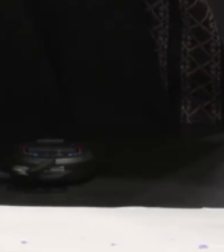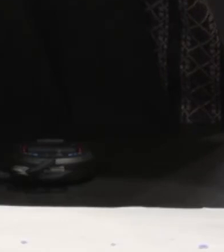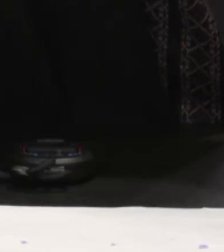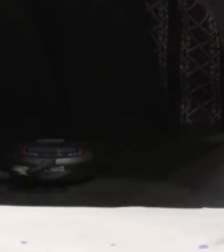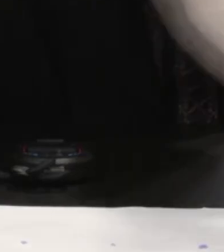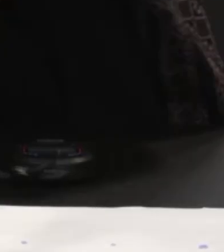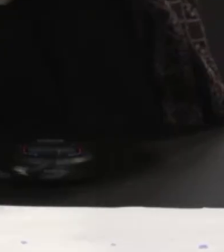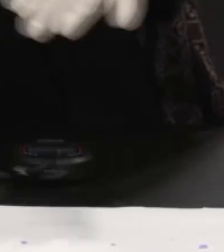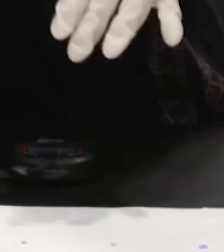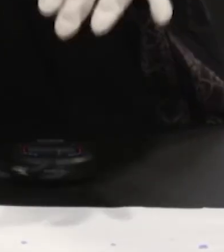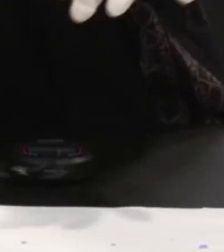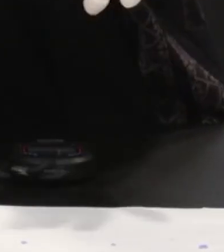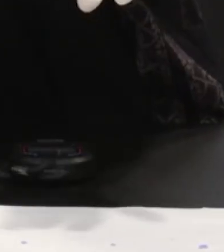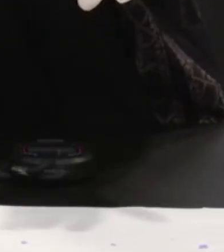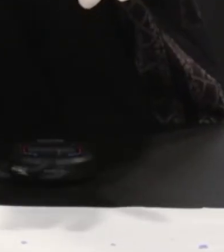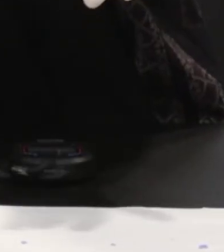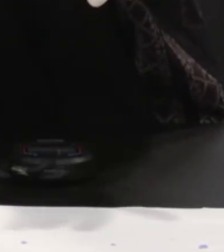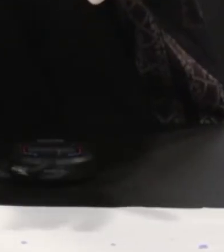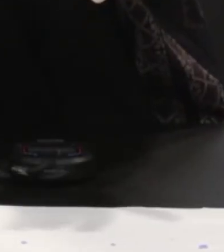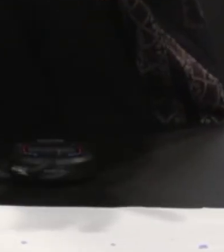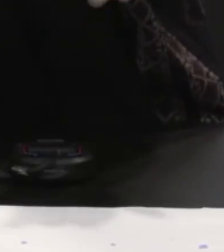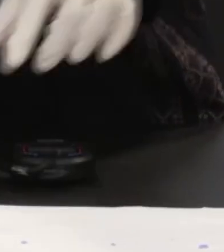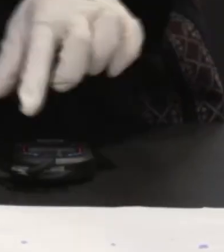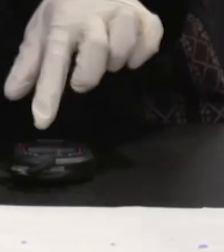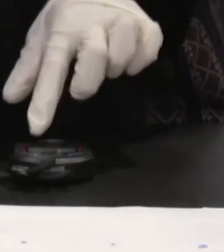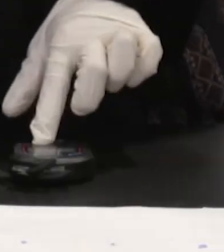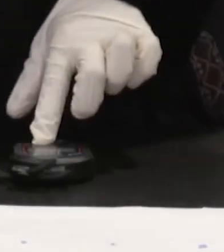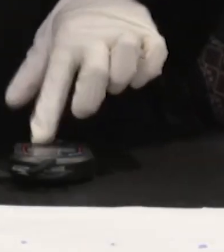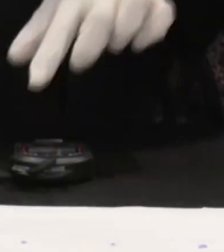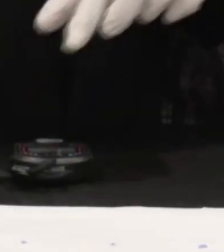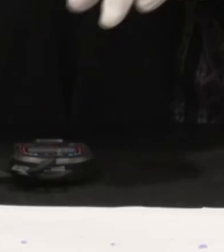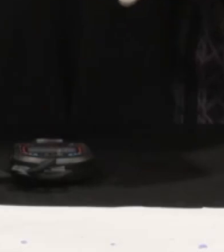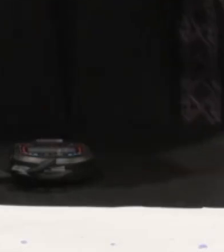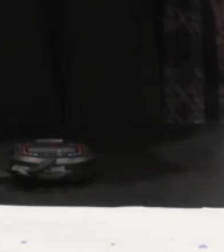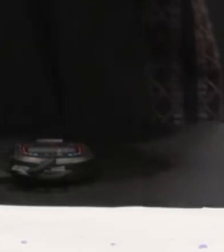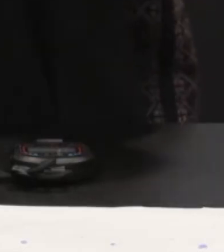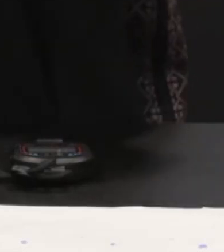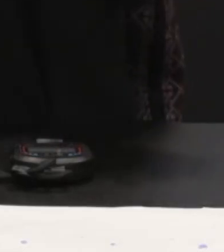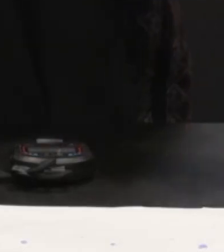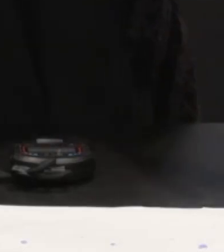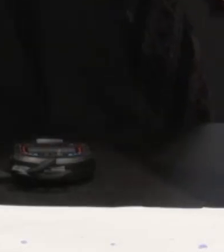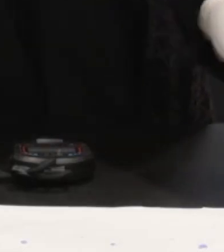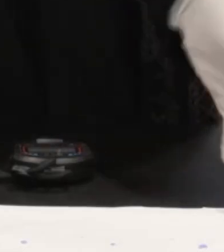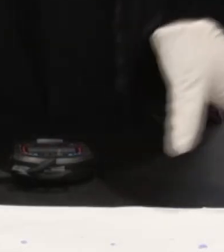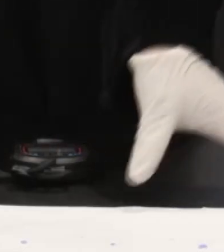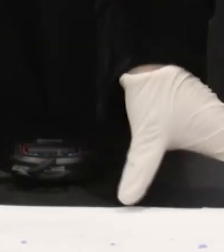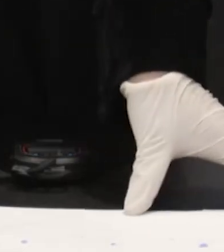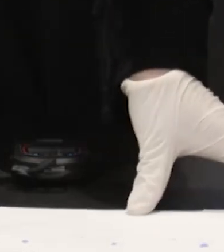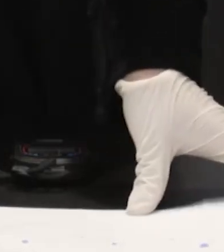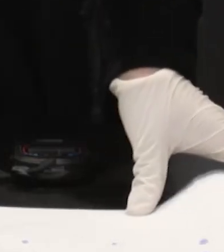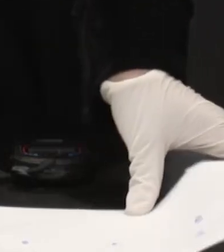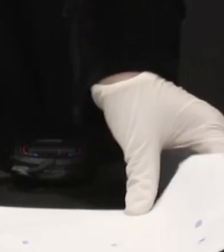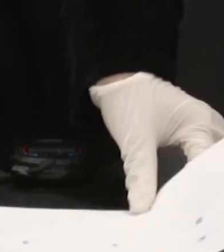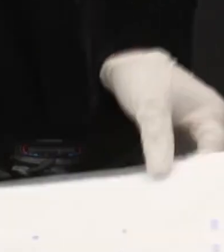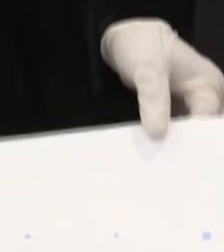السياره الى ان وصلت الى اخر نقطه مطلوبه نغلق ساعه الايقاف بهذا الشكل بعد ذلك